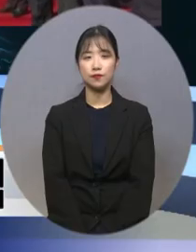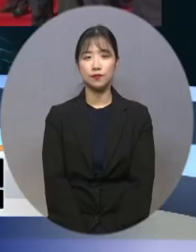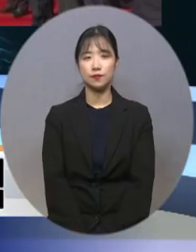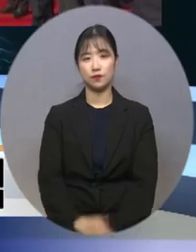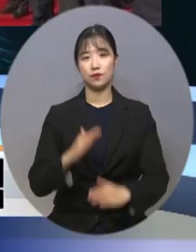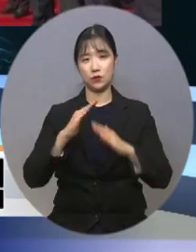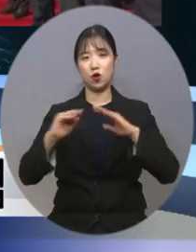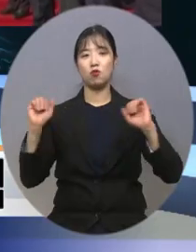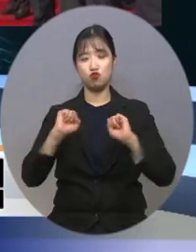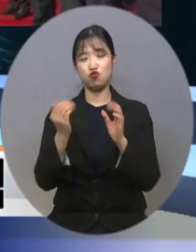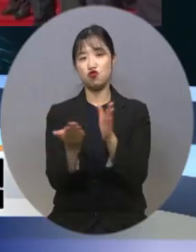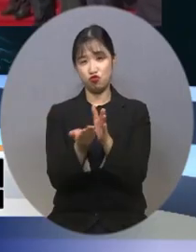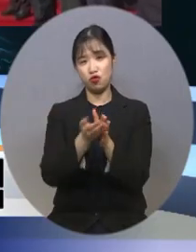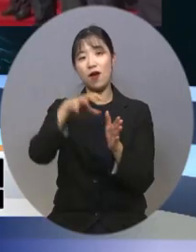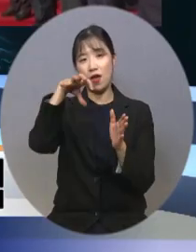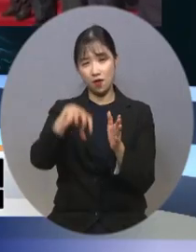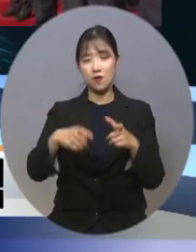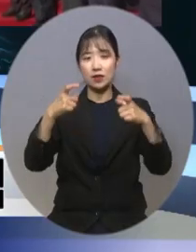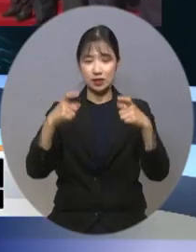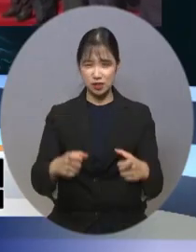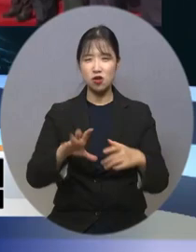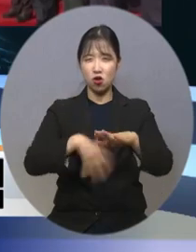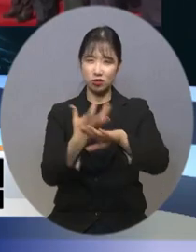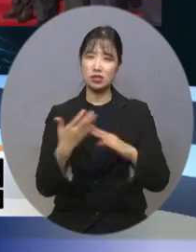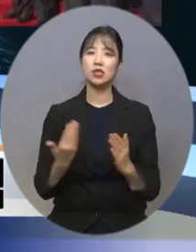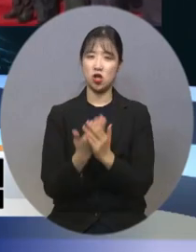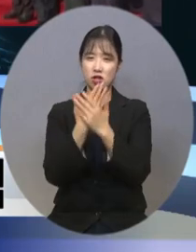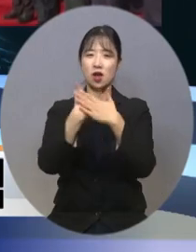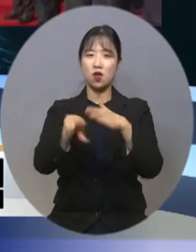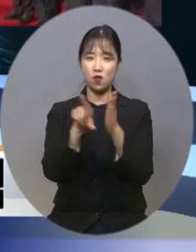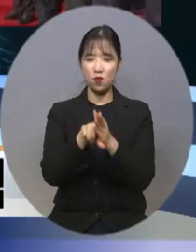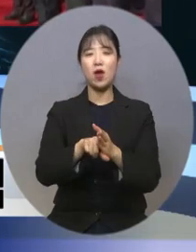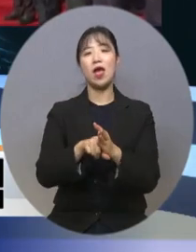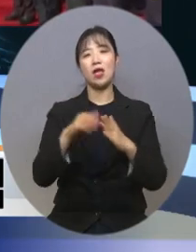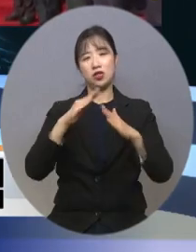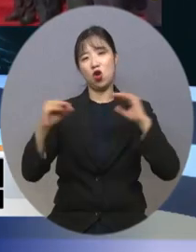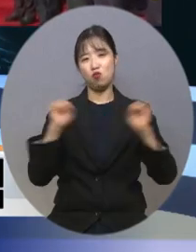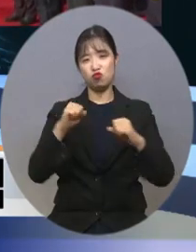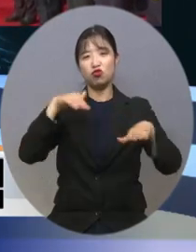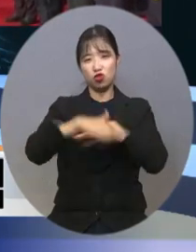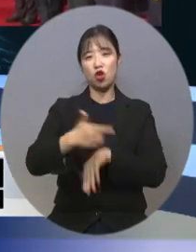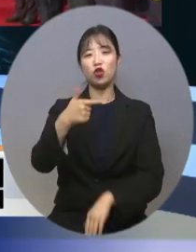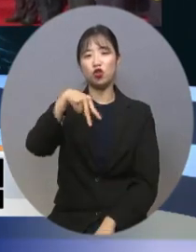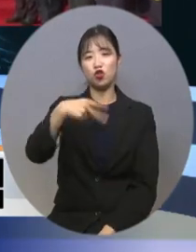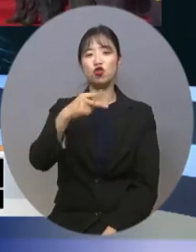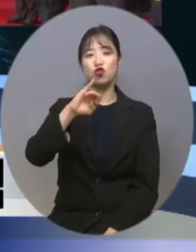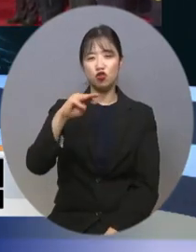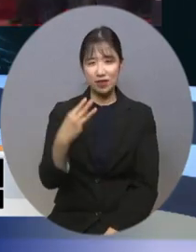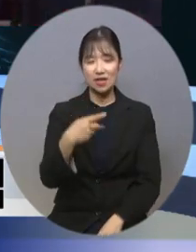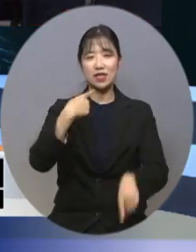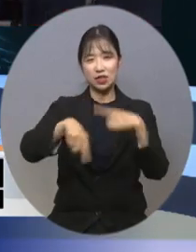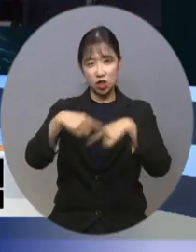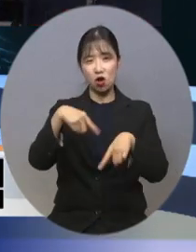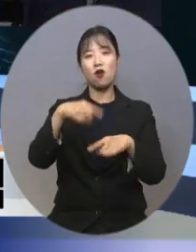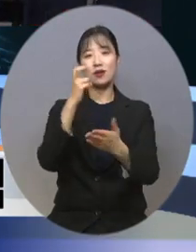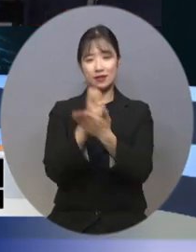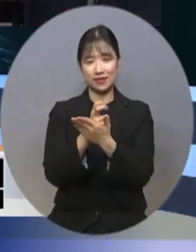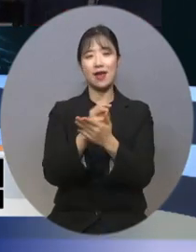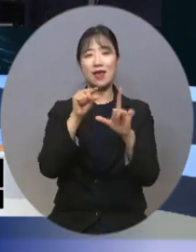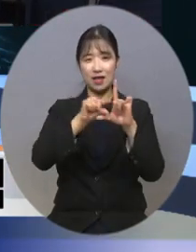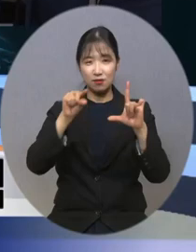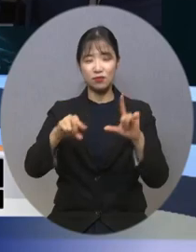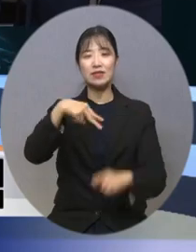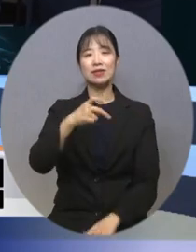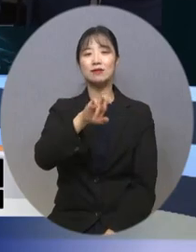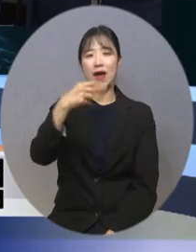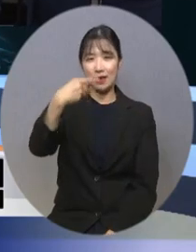전북 군산시가 지역 혁신 성장을 위한 전북형 뉴딜 정책의 일환으로 스마트 그린 산업단지 조성